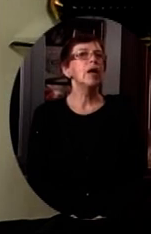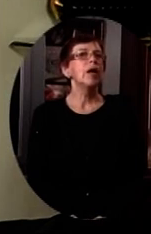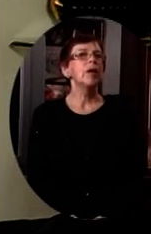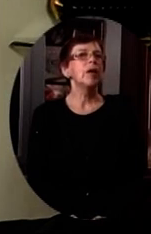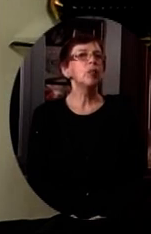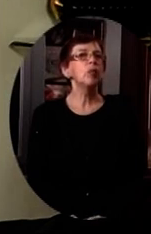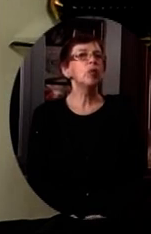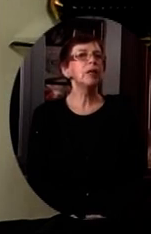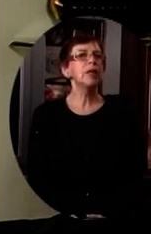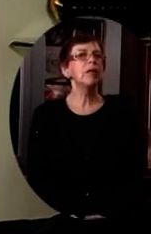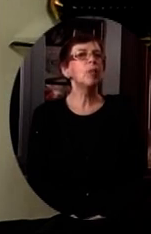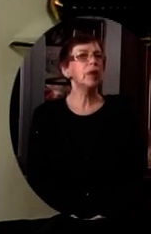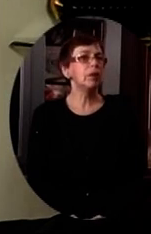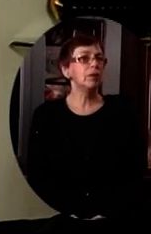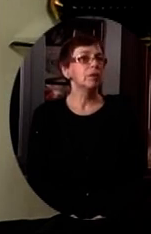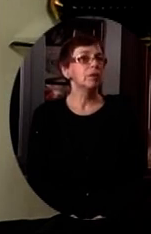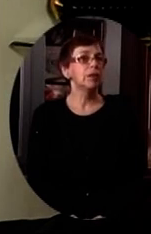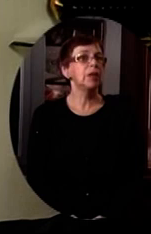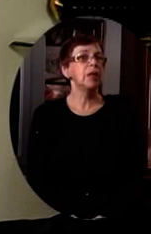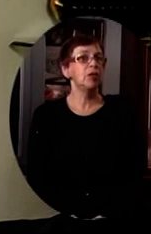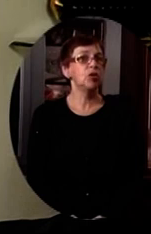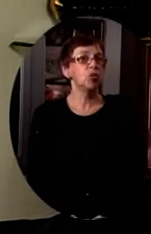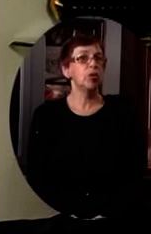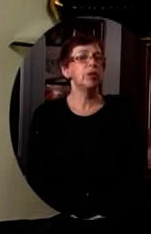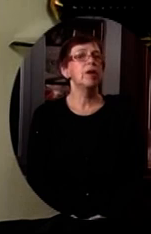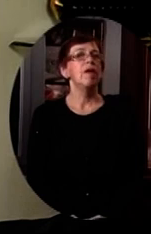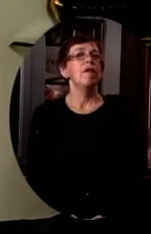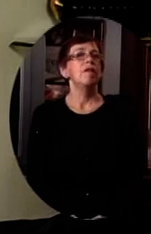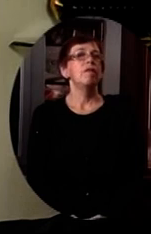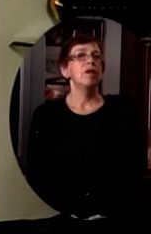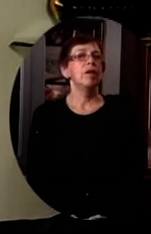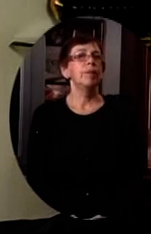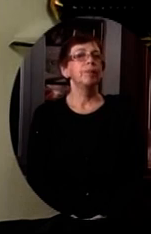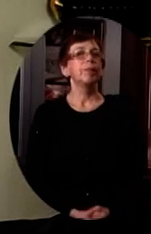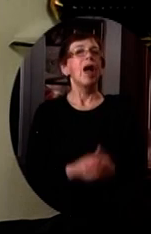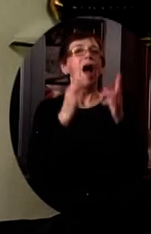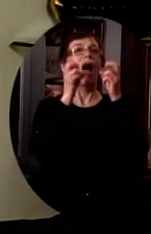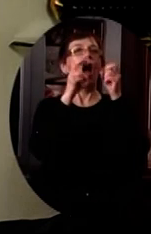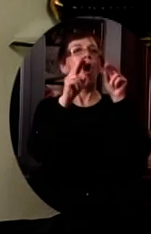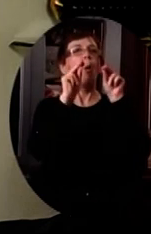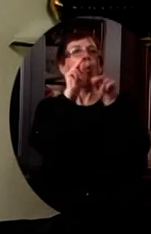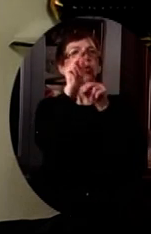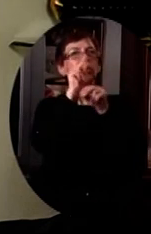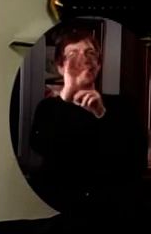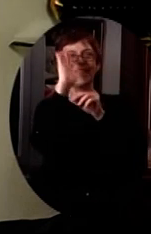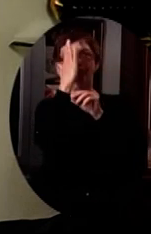הראשונות לימדו אותי לדבר, קליני תקשורת. איך לימדו עם מראה?